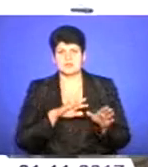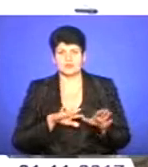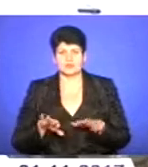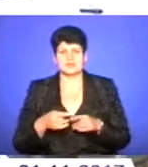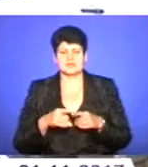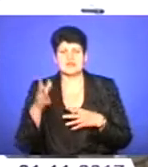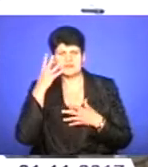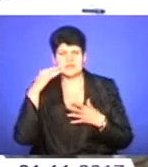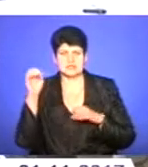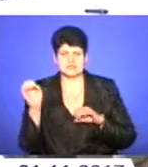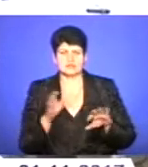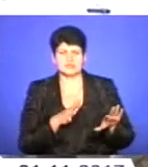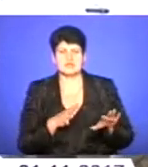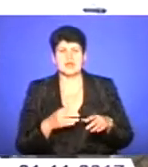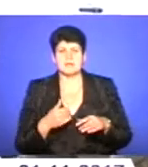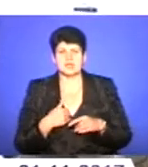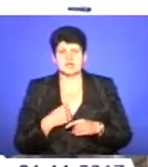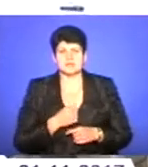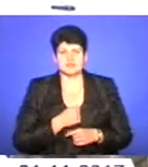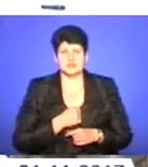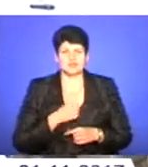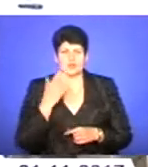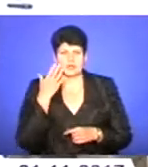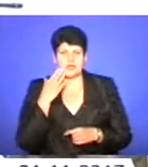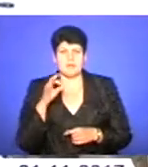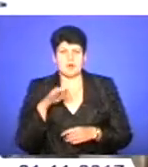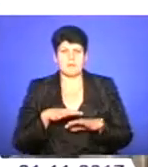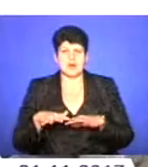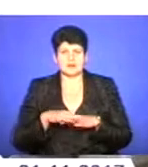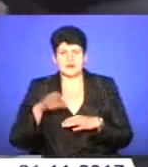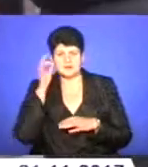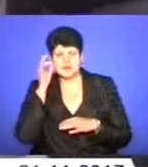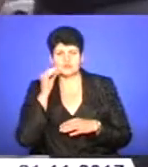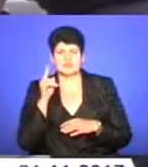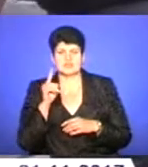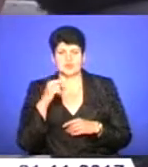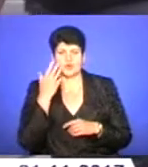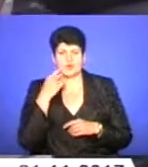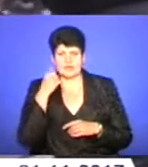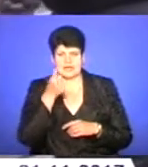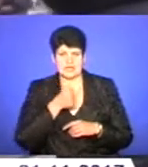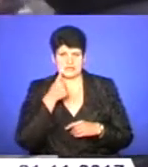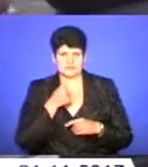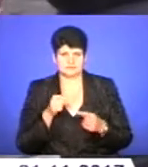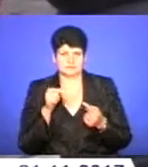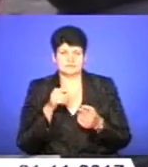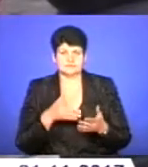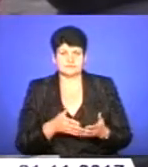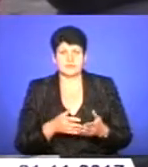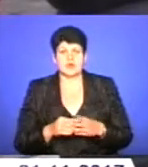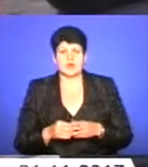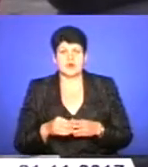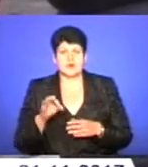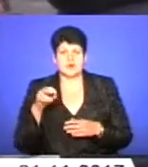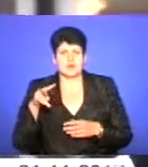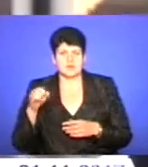все забудеться. І мені дуже прикро, коли про Майдан згадують тільки в річницю. Тернополянка Олена зі смутком згадує про